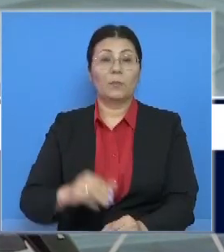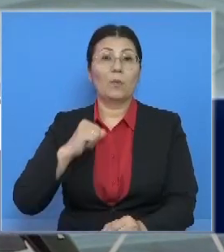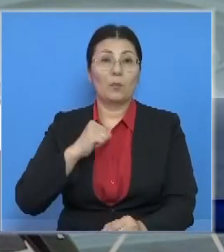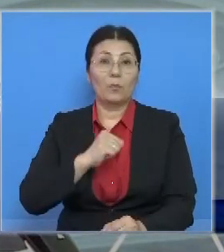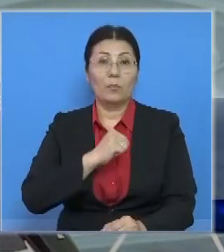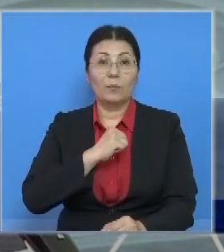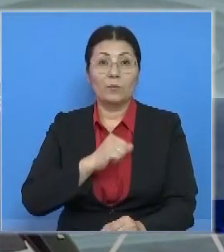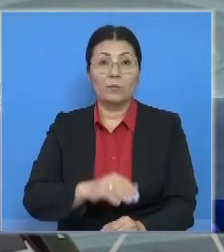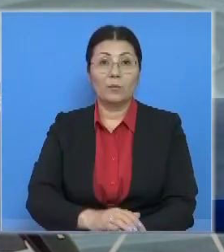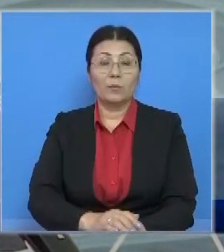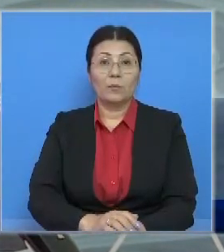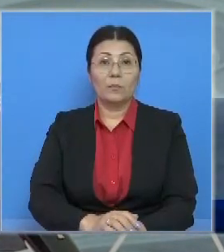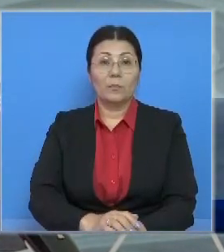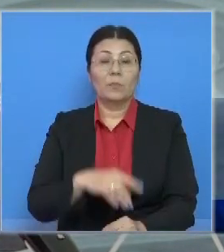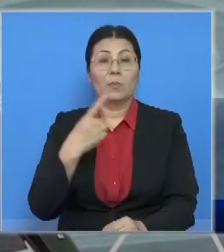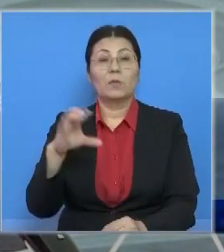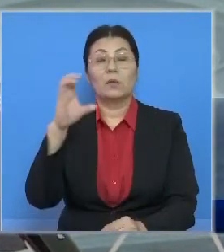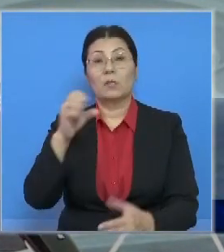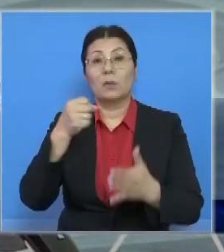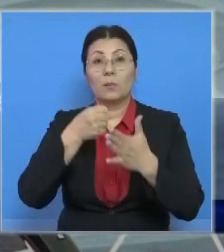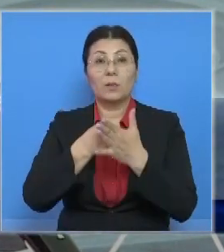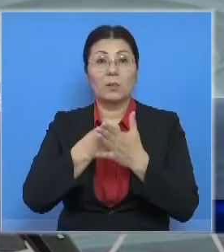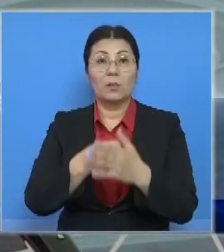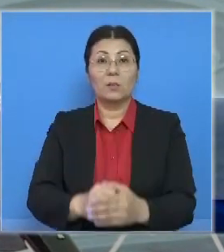өздерінің жаңағы 1 қыркүйекке дейін бола ма, ол